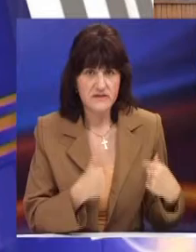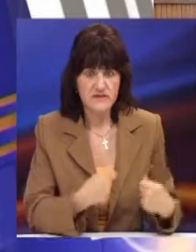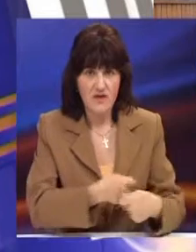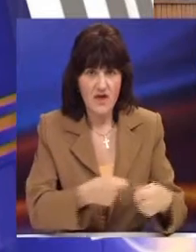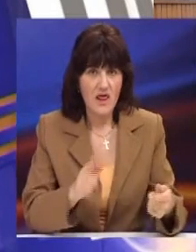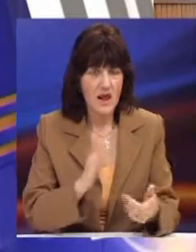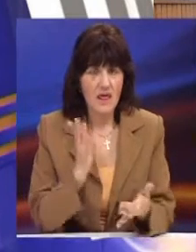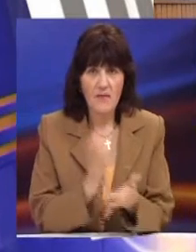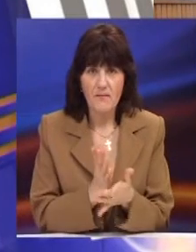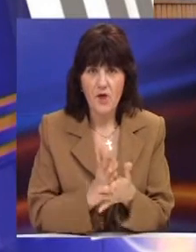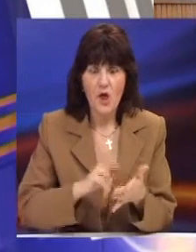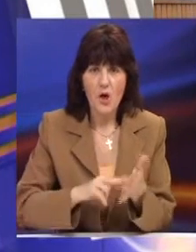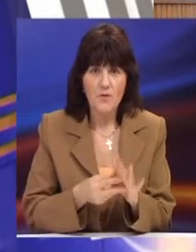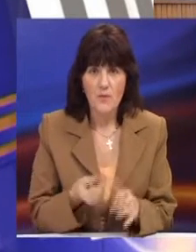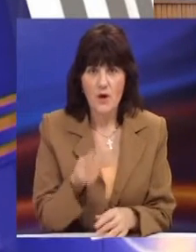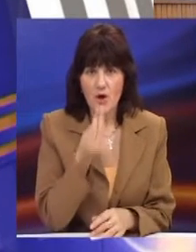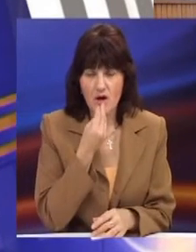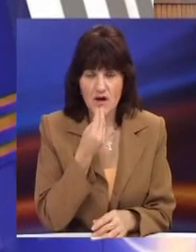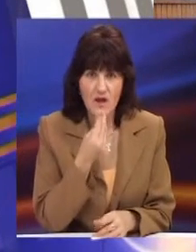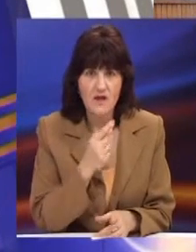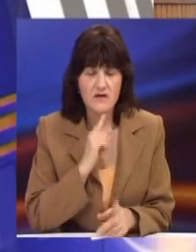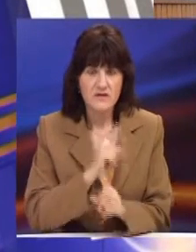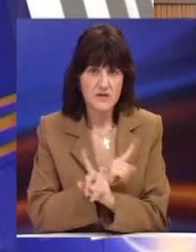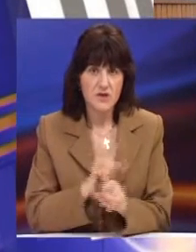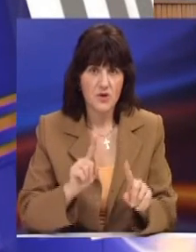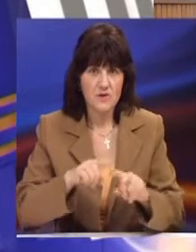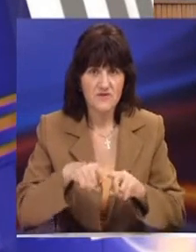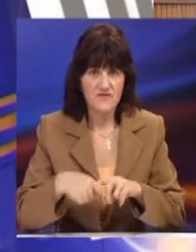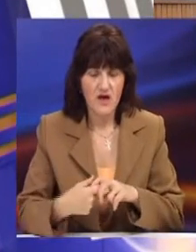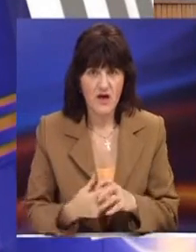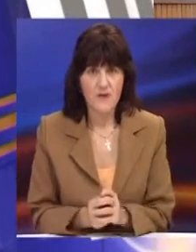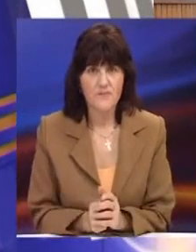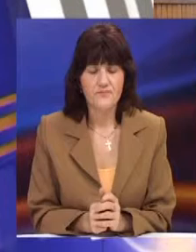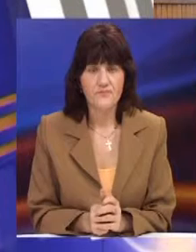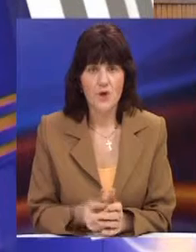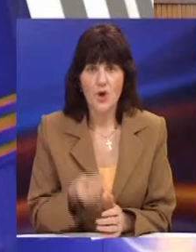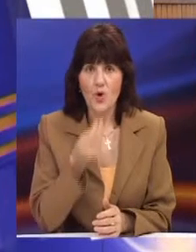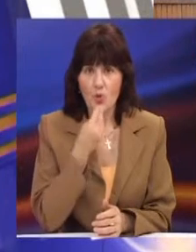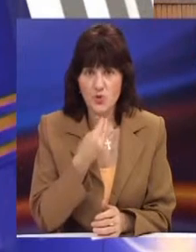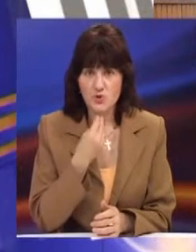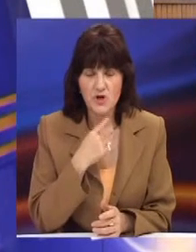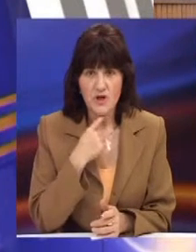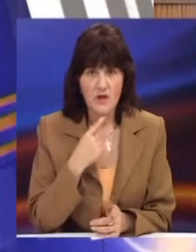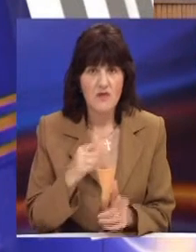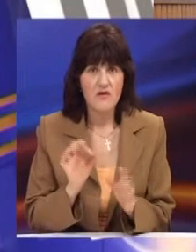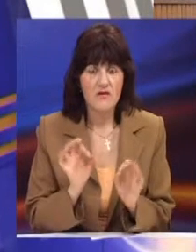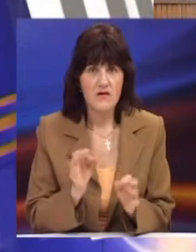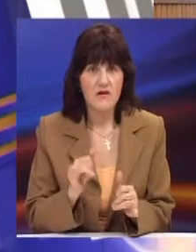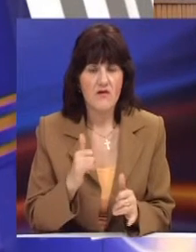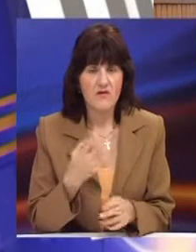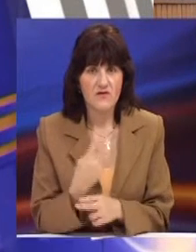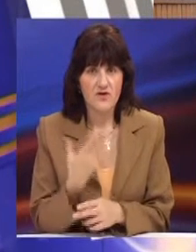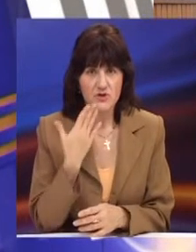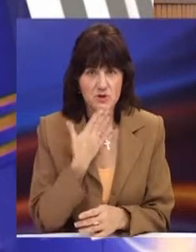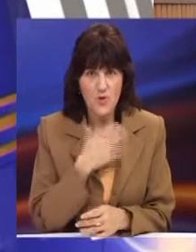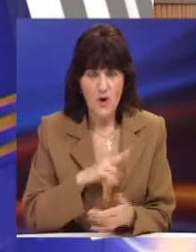mislim da ne bi bilo problema ni oko užine, ni oko nekih drugih stvari. Užina je još uvek problem u